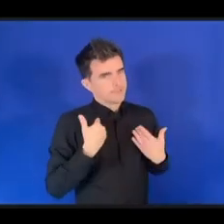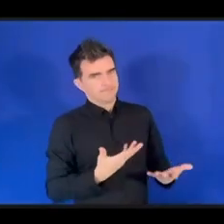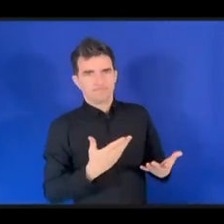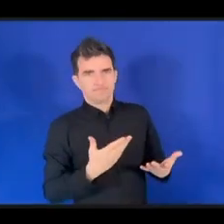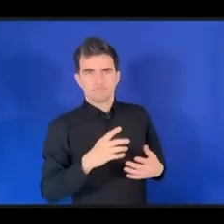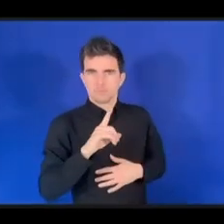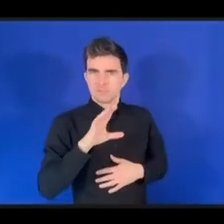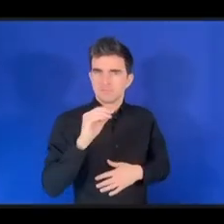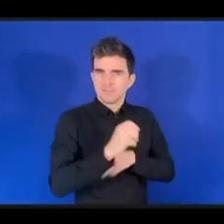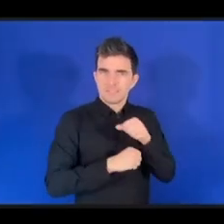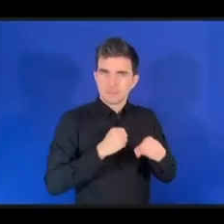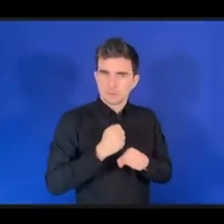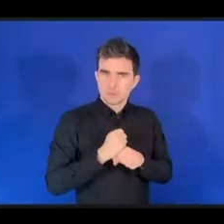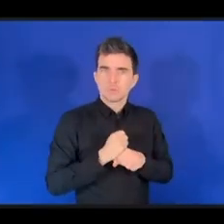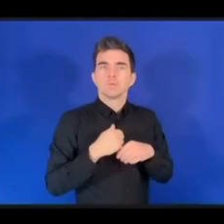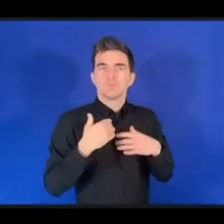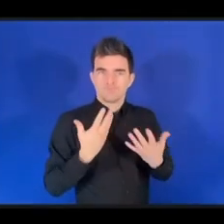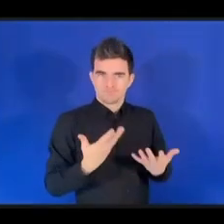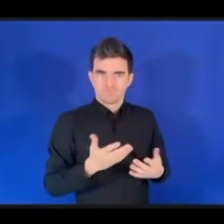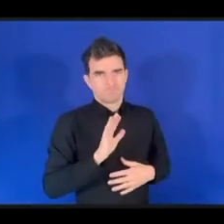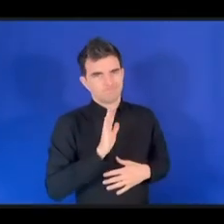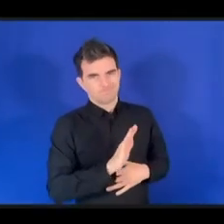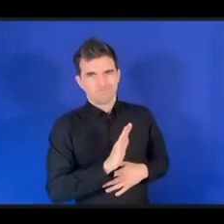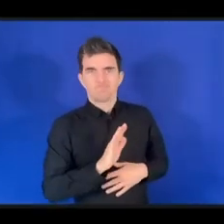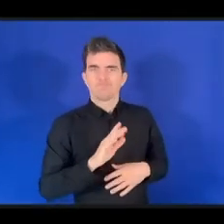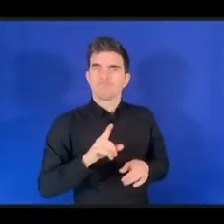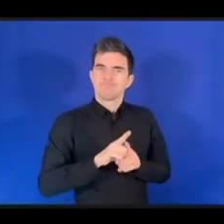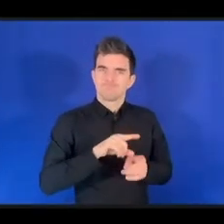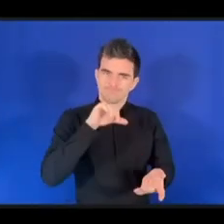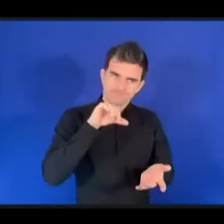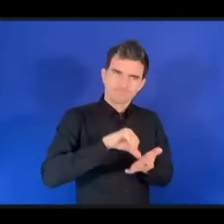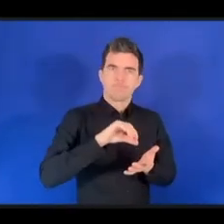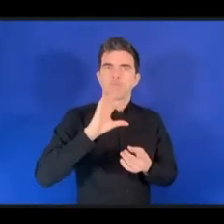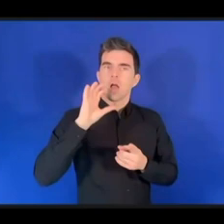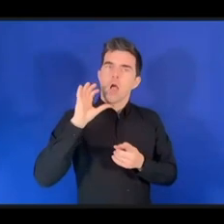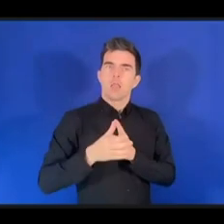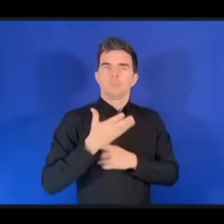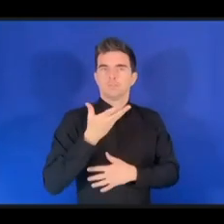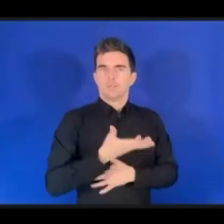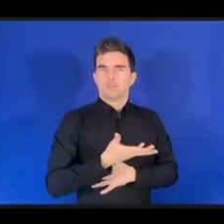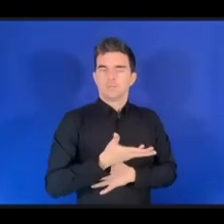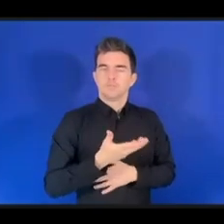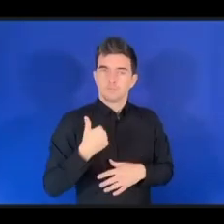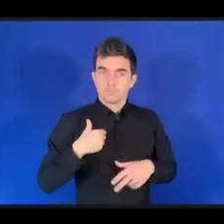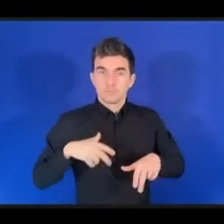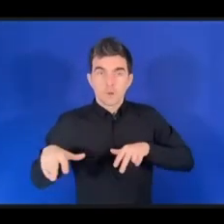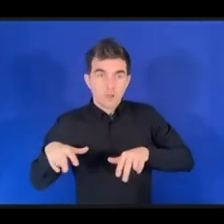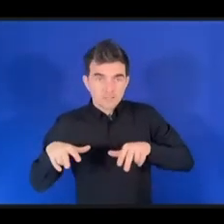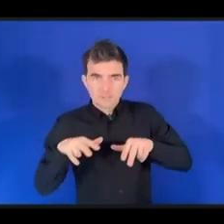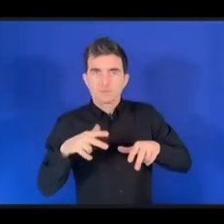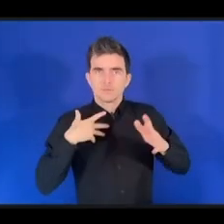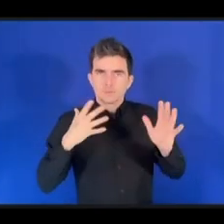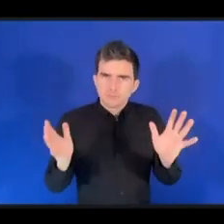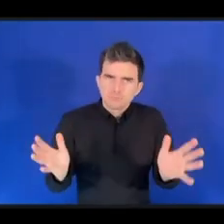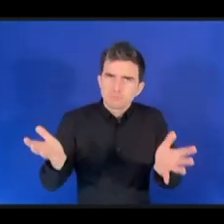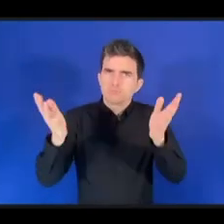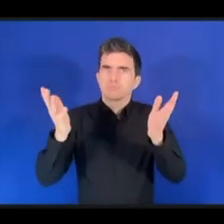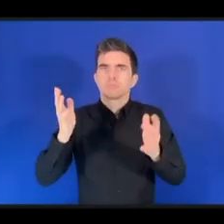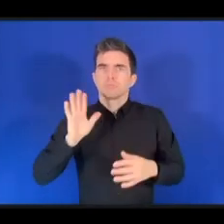de la culture du Japon pour promouvoir la cuisine la culture et le tourisme